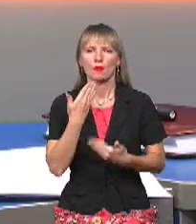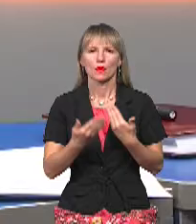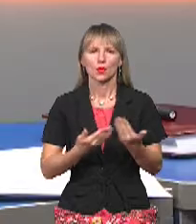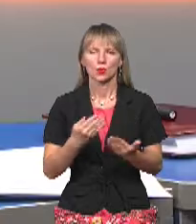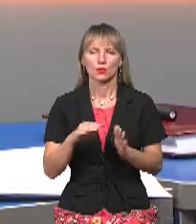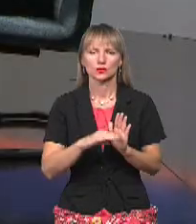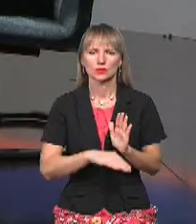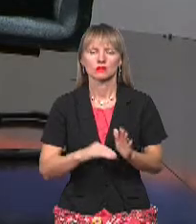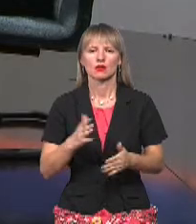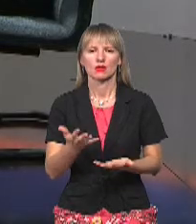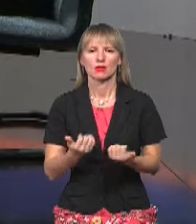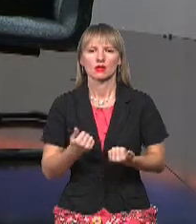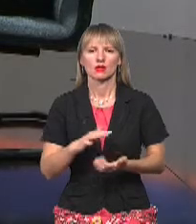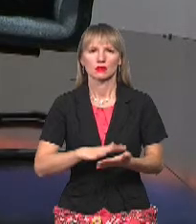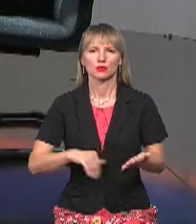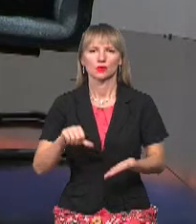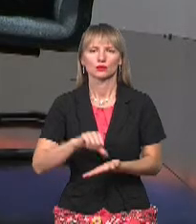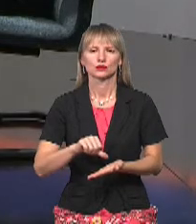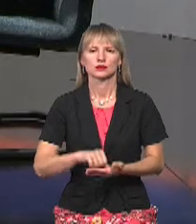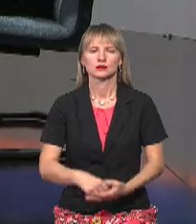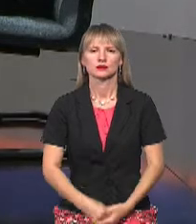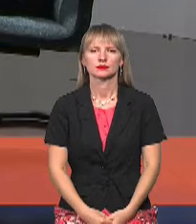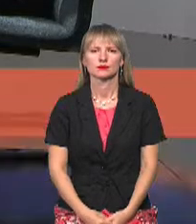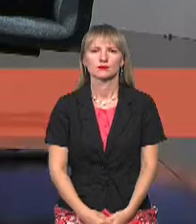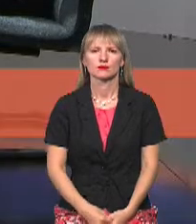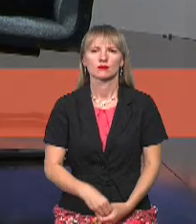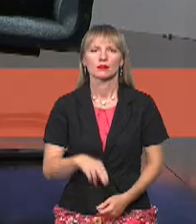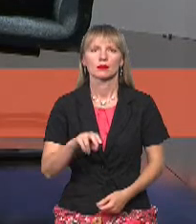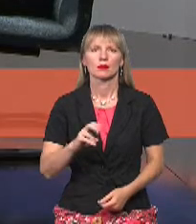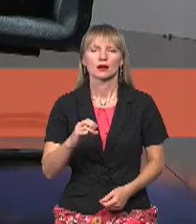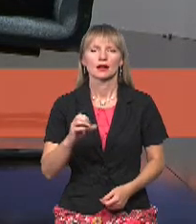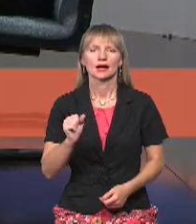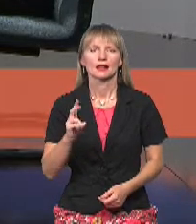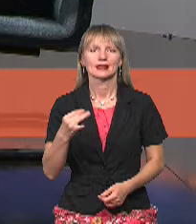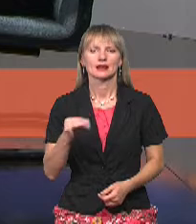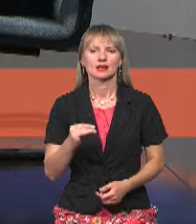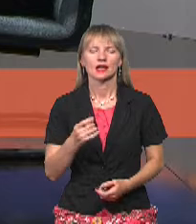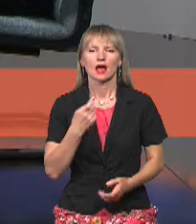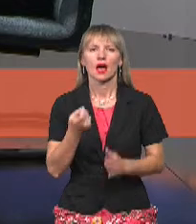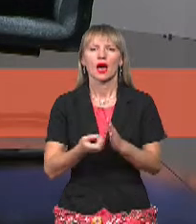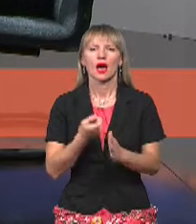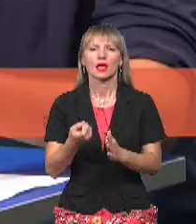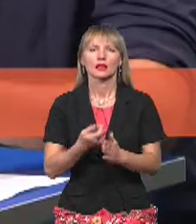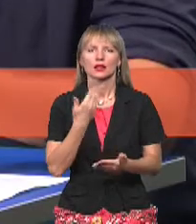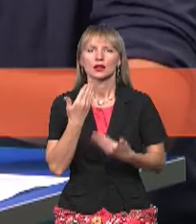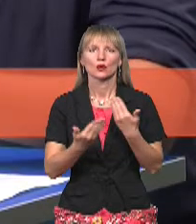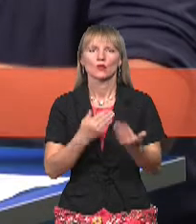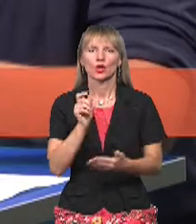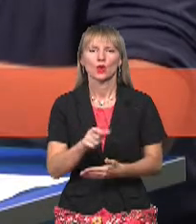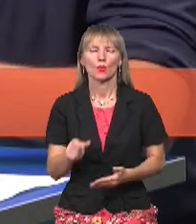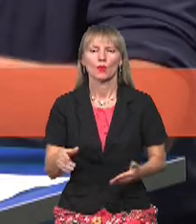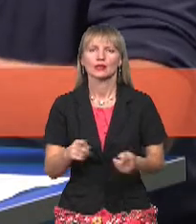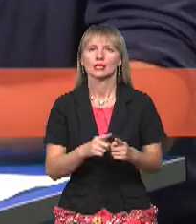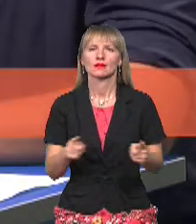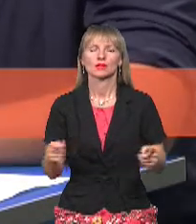і надалі приймає участь. Пане Андрій, а анкетування громад, ось воно почалося 10 вересня і так триватиме